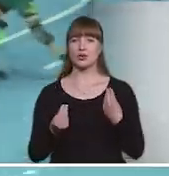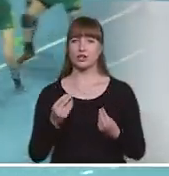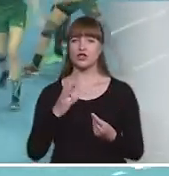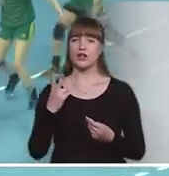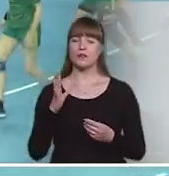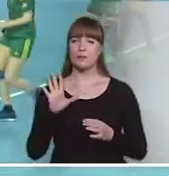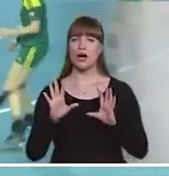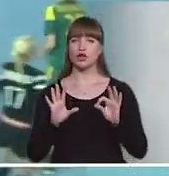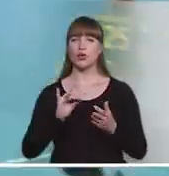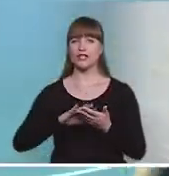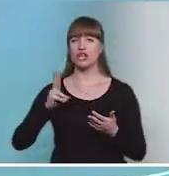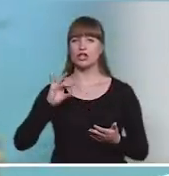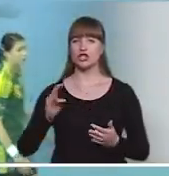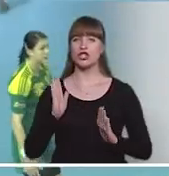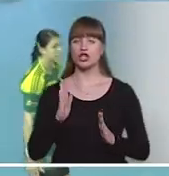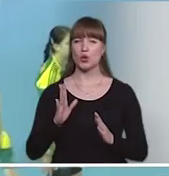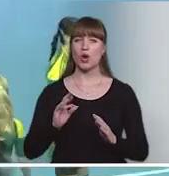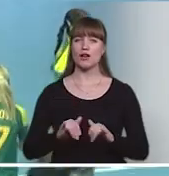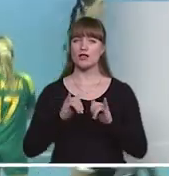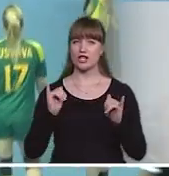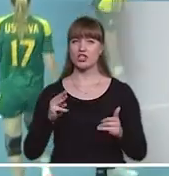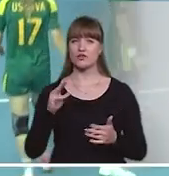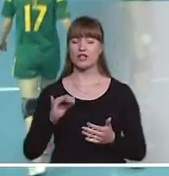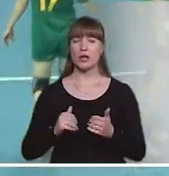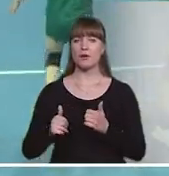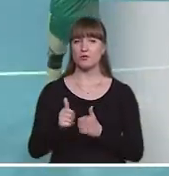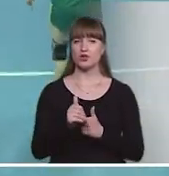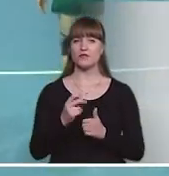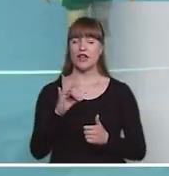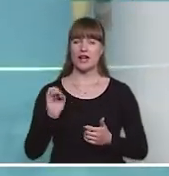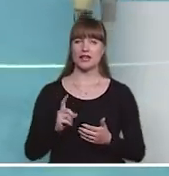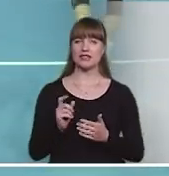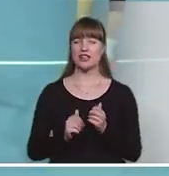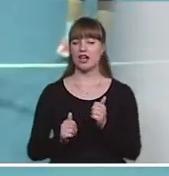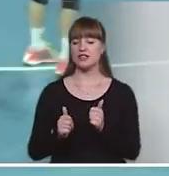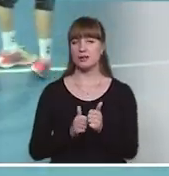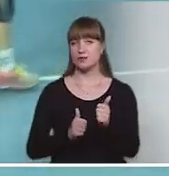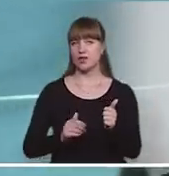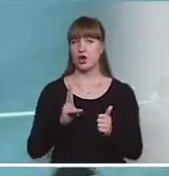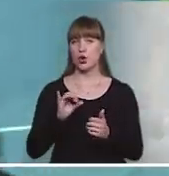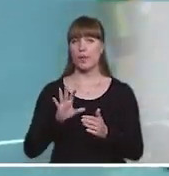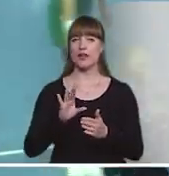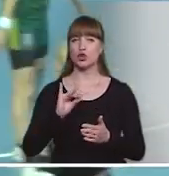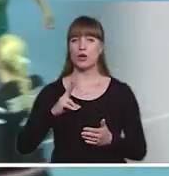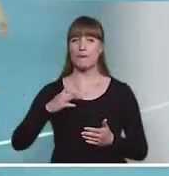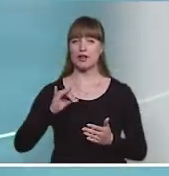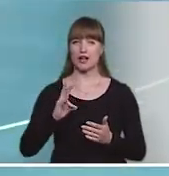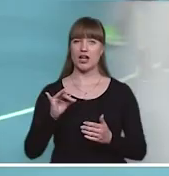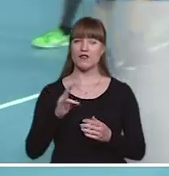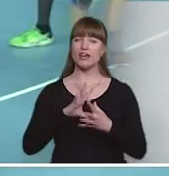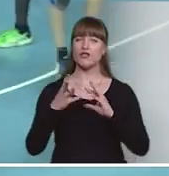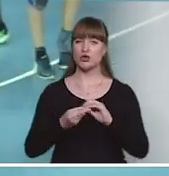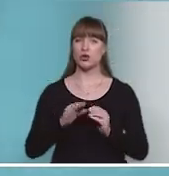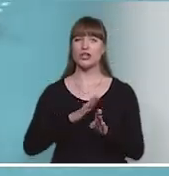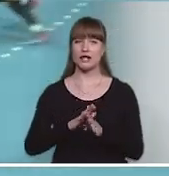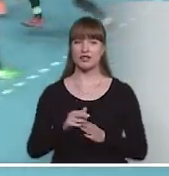старта рывок 5-0, и дальше дончанки только наращивали преимущество. Раз за разом убегала без шансов для Кубани Юлия Моногарова, и